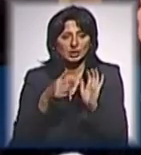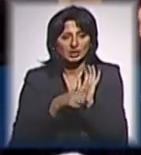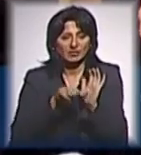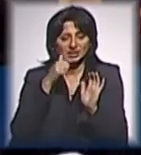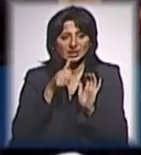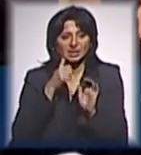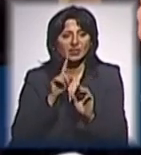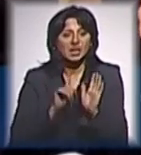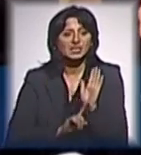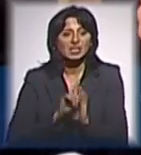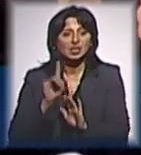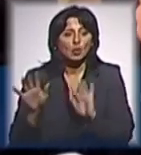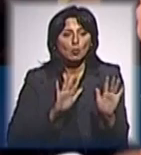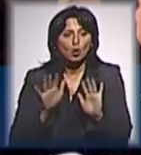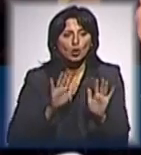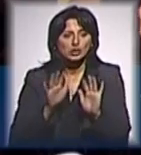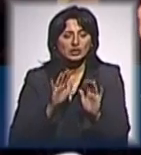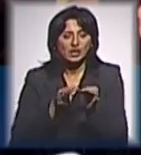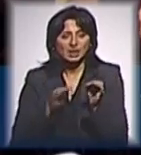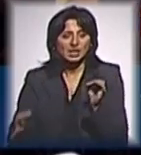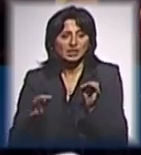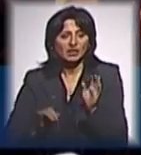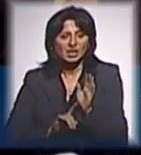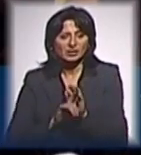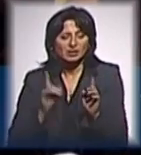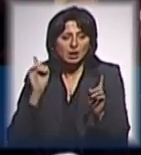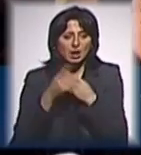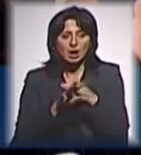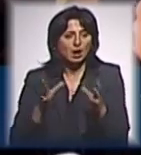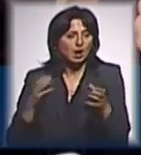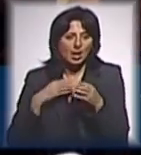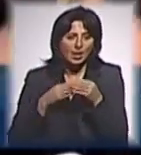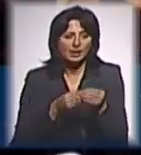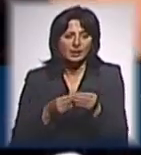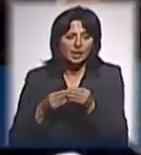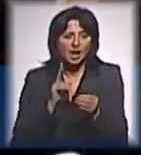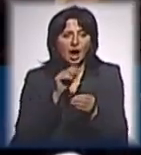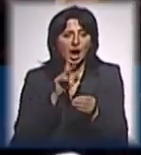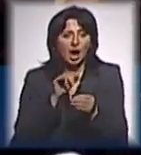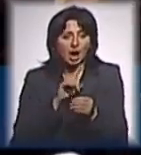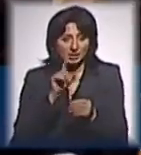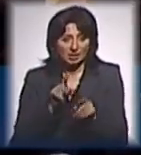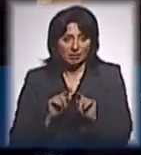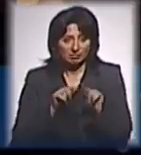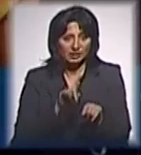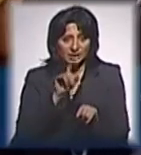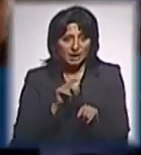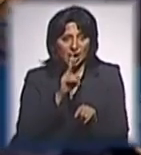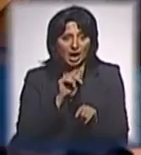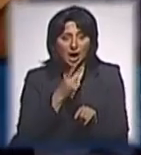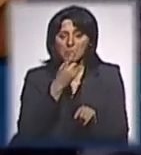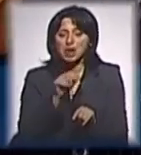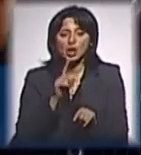2006 წლიდანაც დაიწყო მოძრაობა დასავლეთიდან დაწყებული წასვლა წამოსულ ერთად გავატარეთ მამუკას კარგებში მონაწილეობა მაგრამ